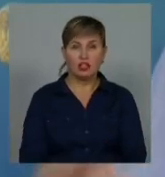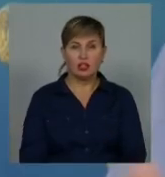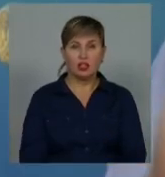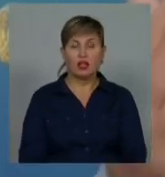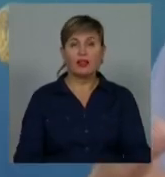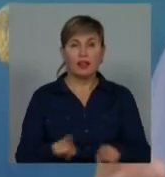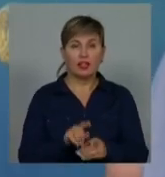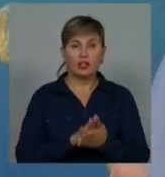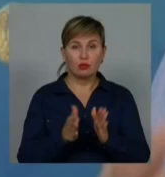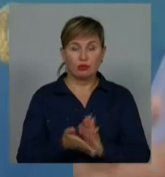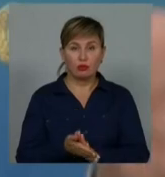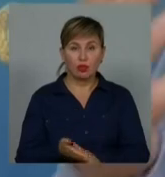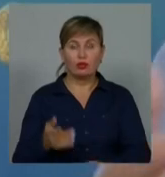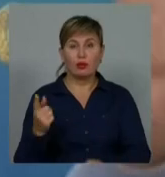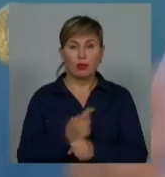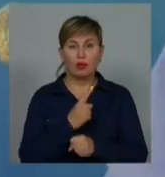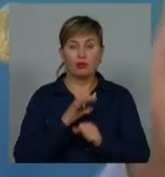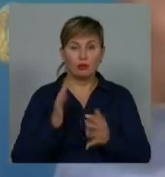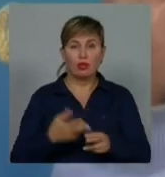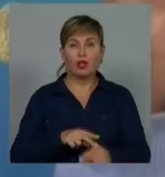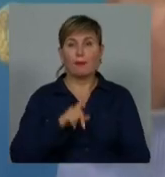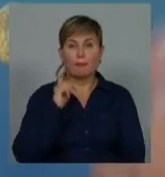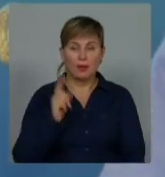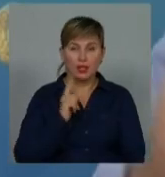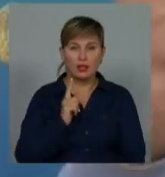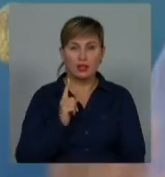Какие ситуации? Ну, в первом случае это молодые,